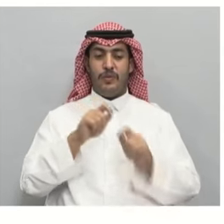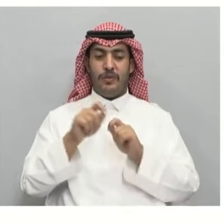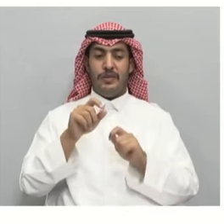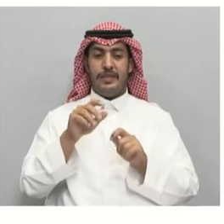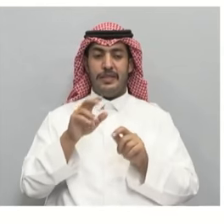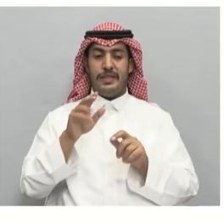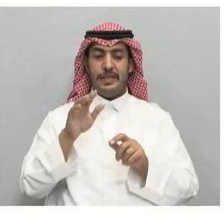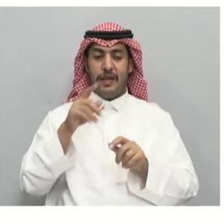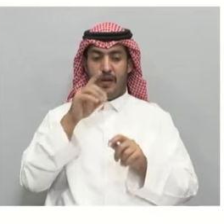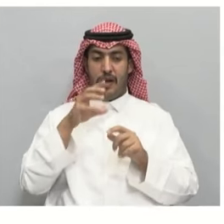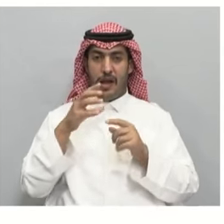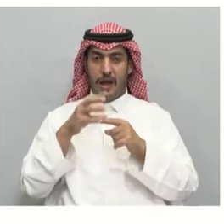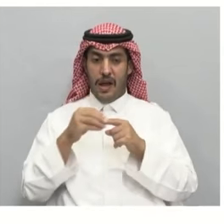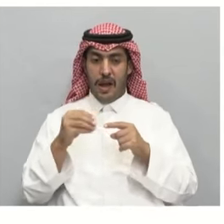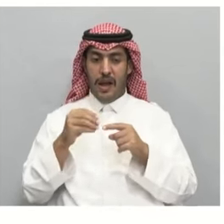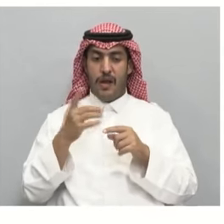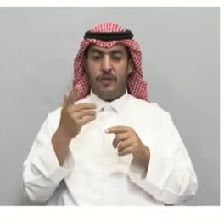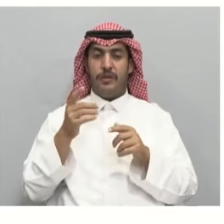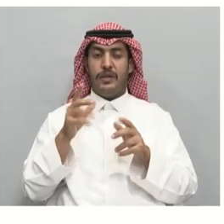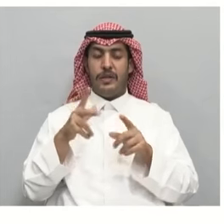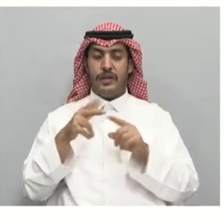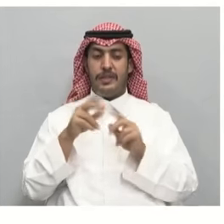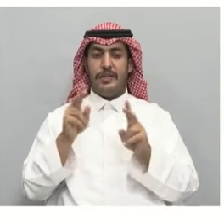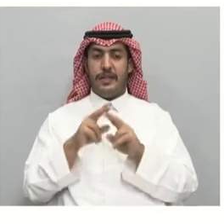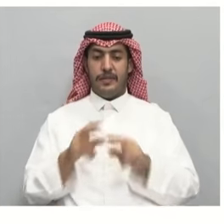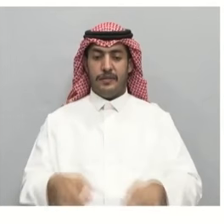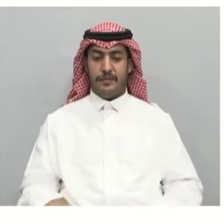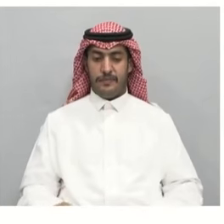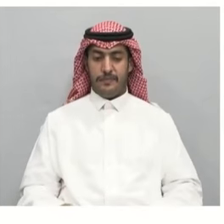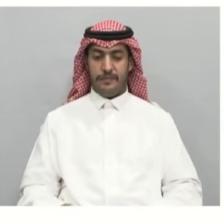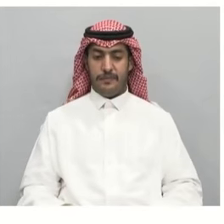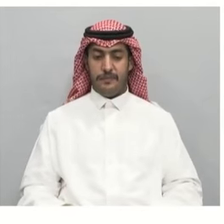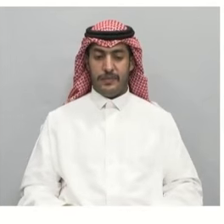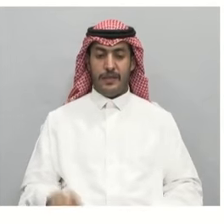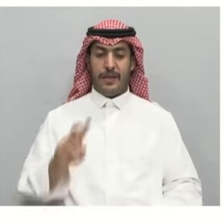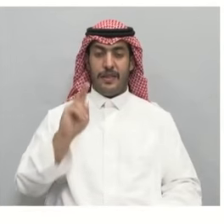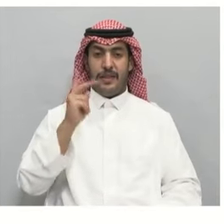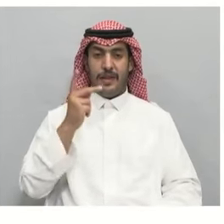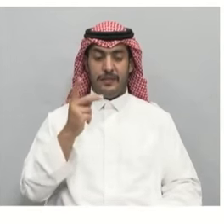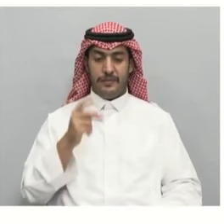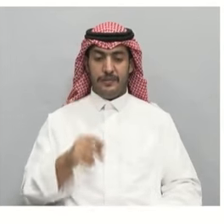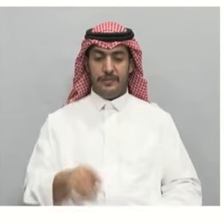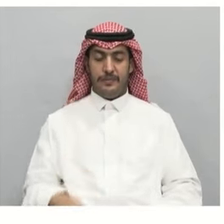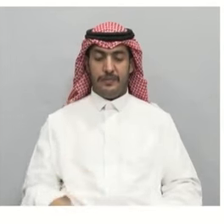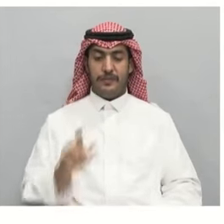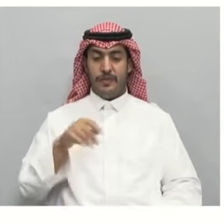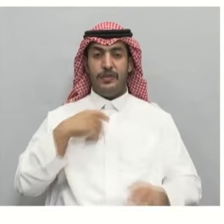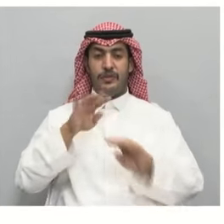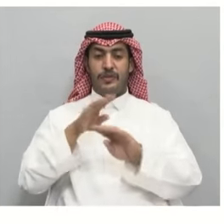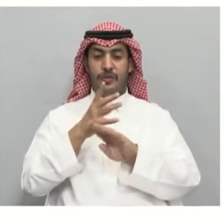السلك فاقل او اقصر صير طول السلك رقم 12 اعطاني